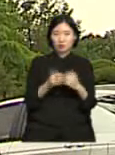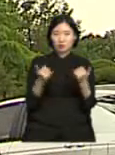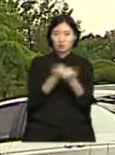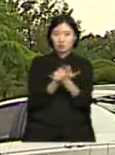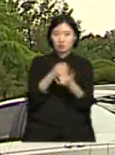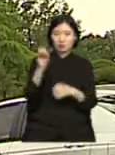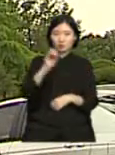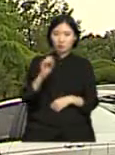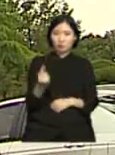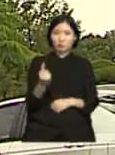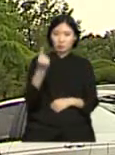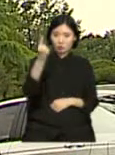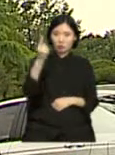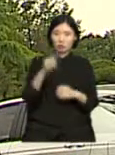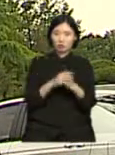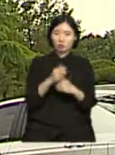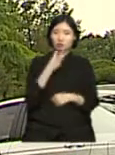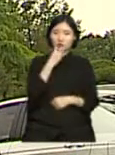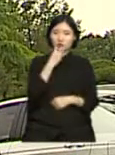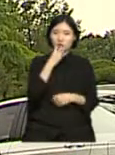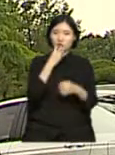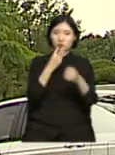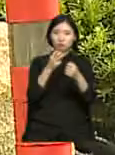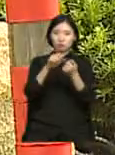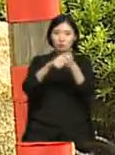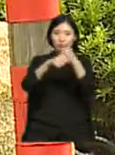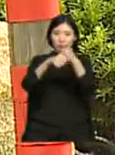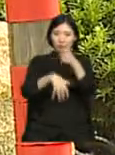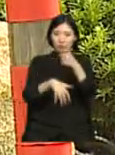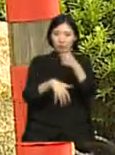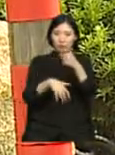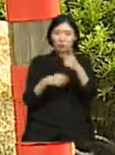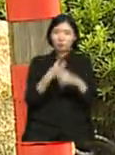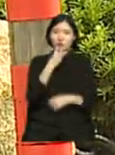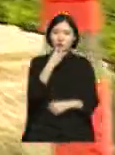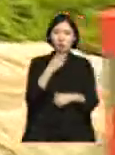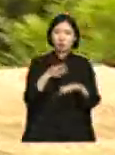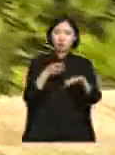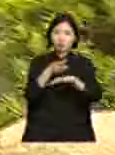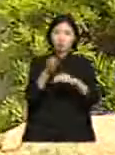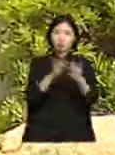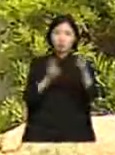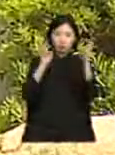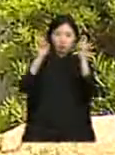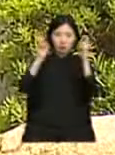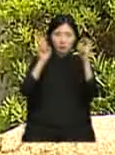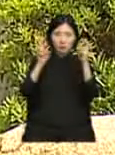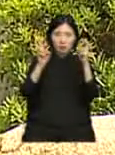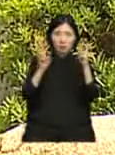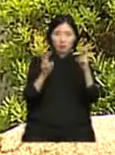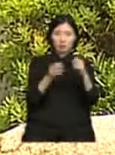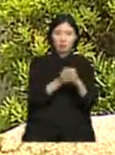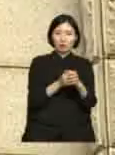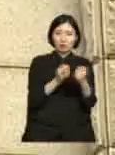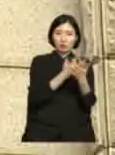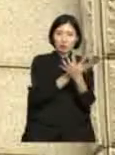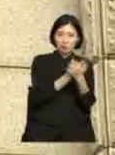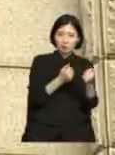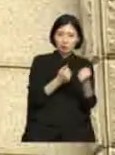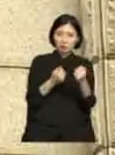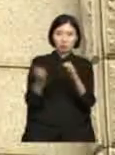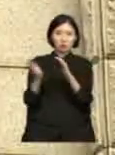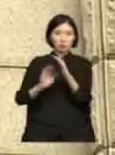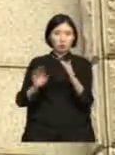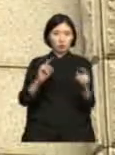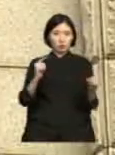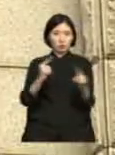비율이 가장 높은 건 서울시 산하의 서울교통공사였는데요. 감사원은 비정규직을 정규직으로